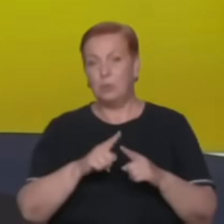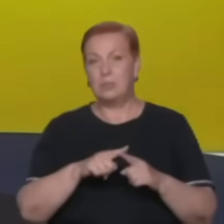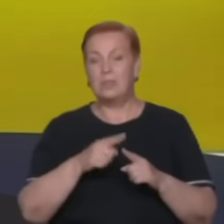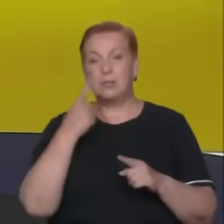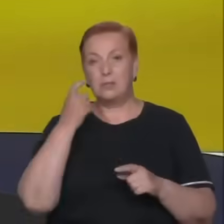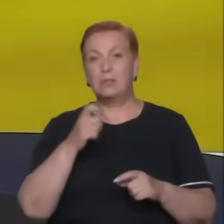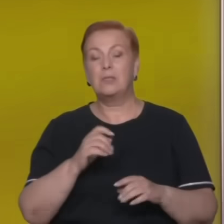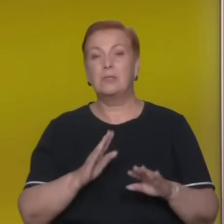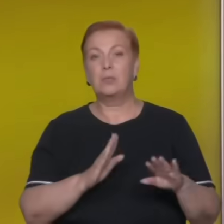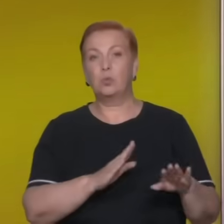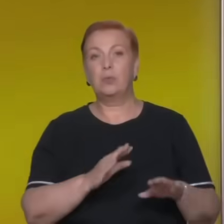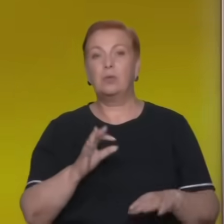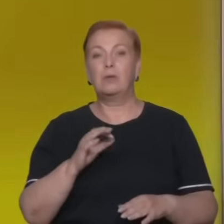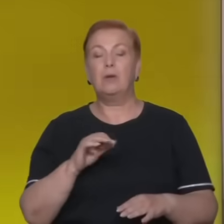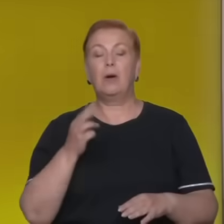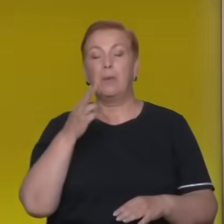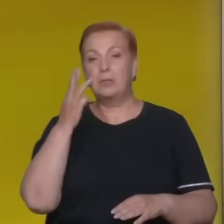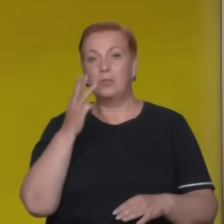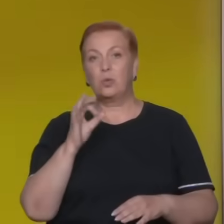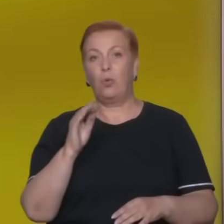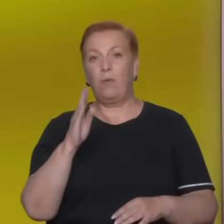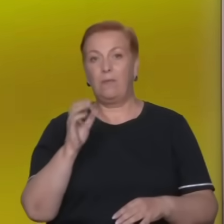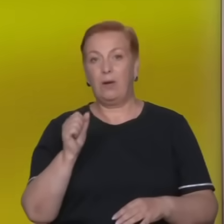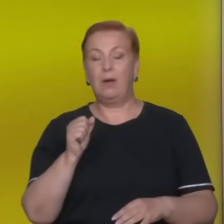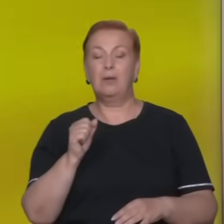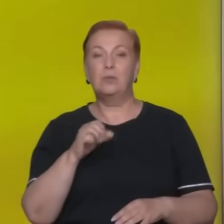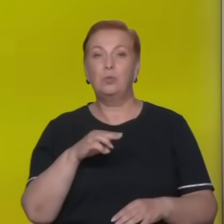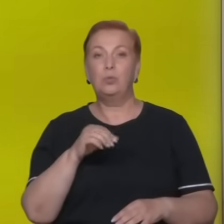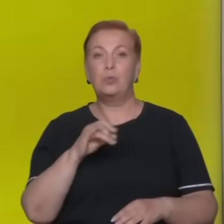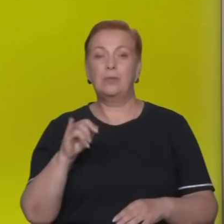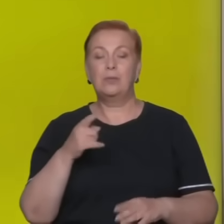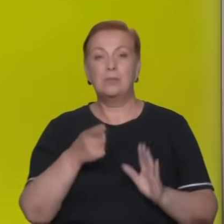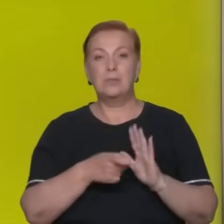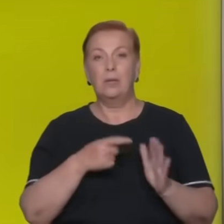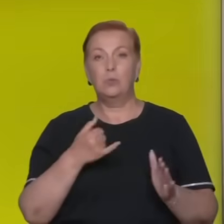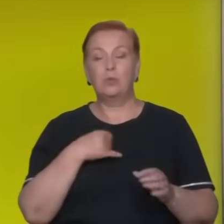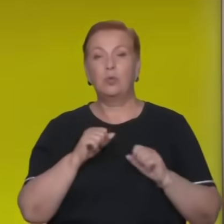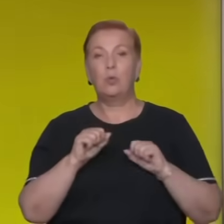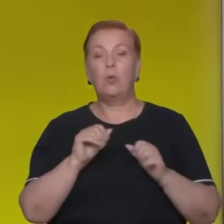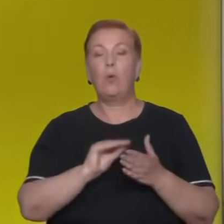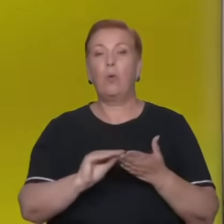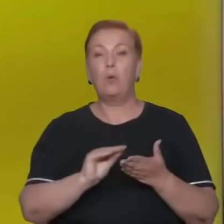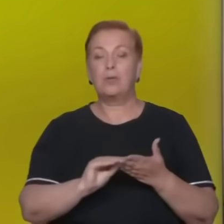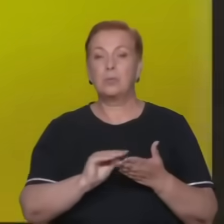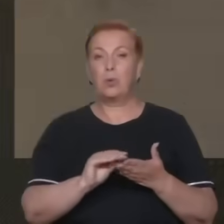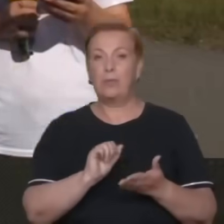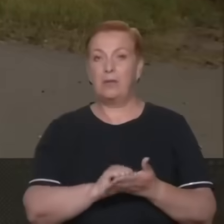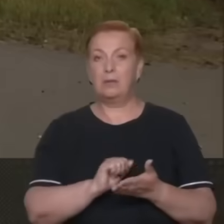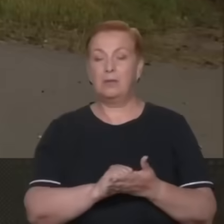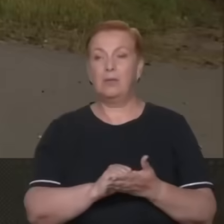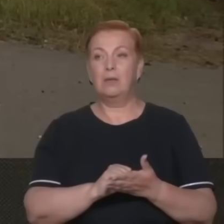ОВА Сергій Тюрін. Більше подробиць дізнаємося в нашої кореспондентки Діани Колесник. Вона з нами на прямому